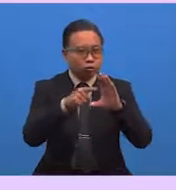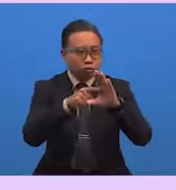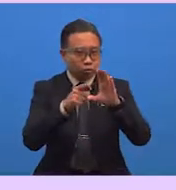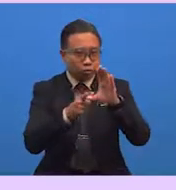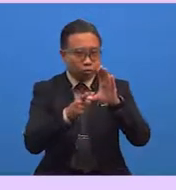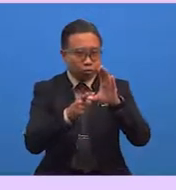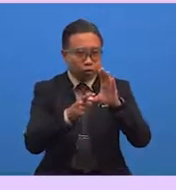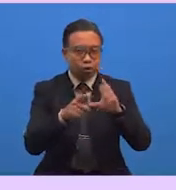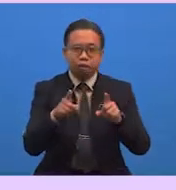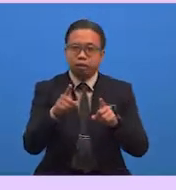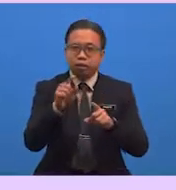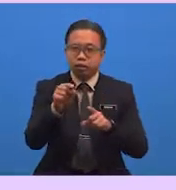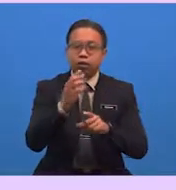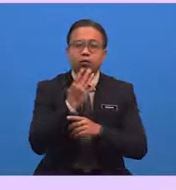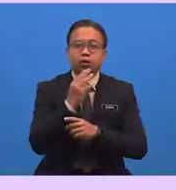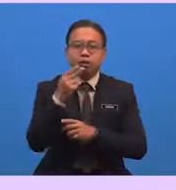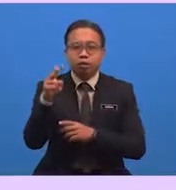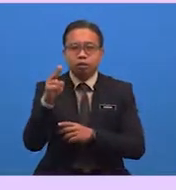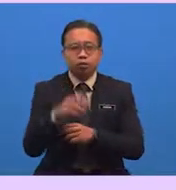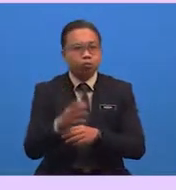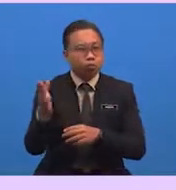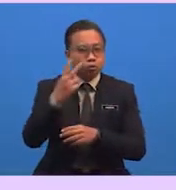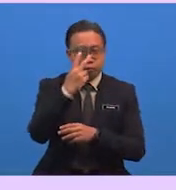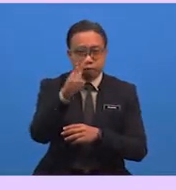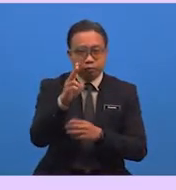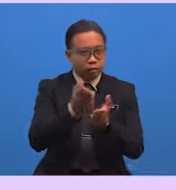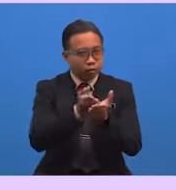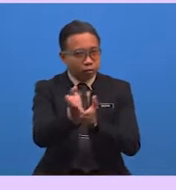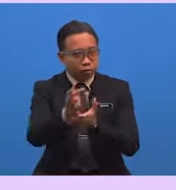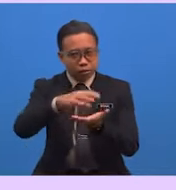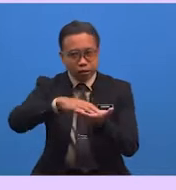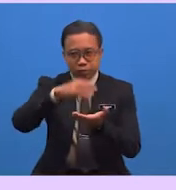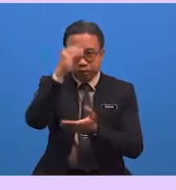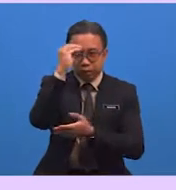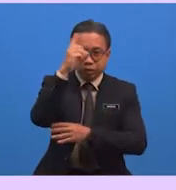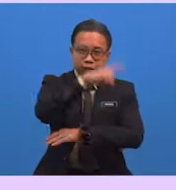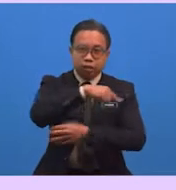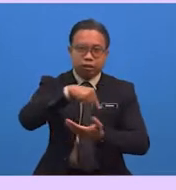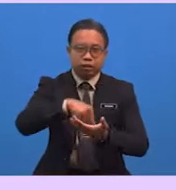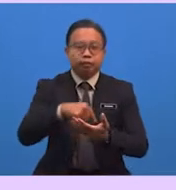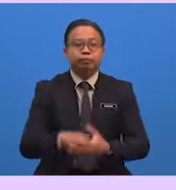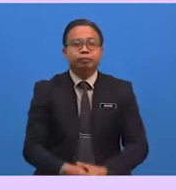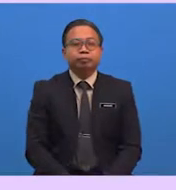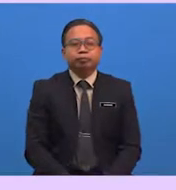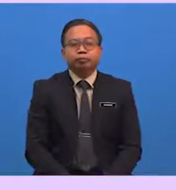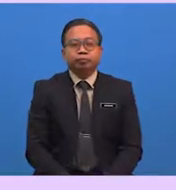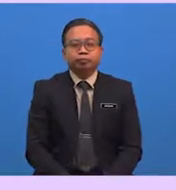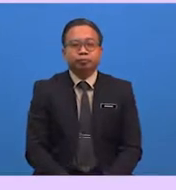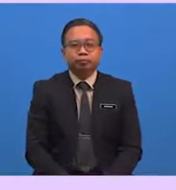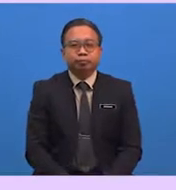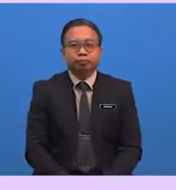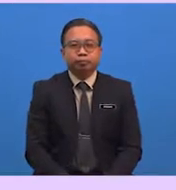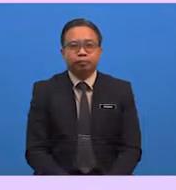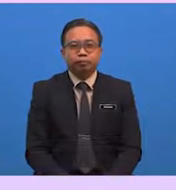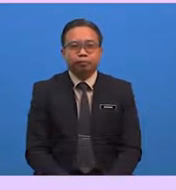ditandakan dengan warna hijau. Jom sama-sama kita teruskan pembelajaran kita pada hari ini dengan lebih mendalam lagi.